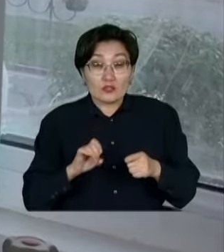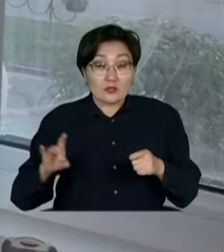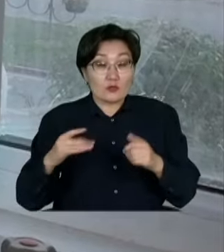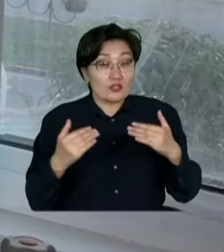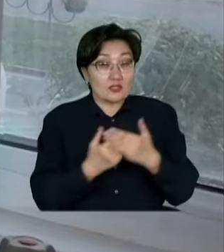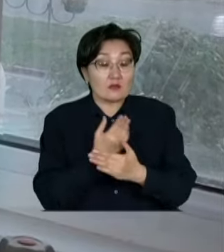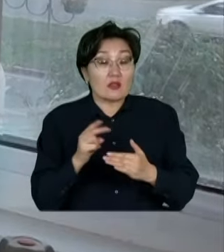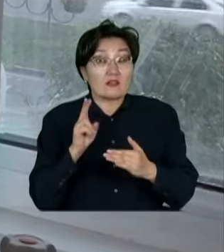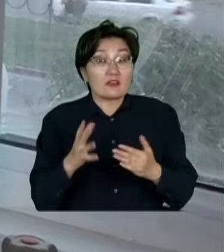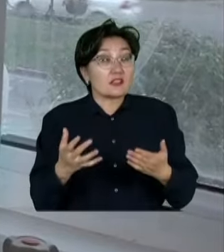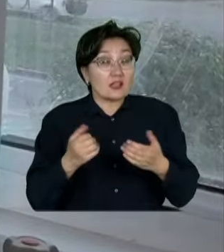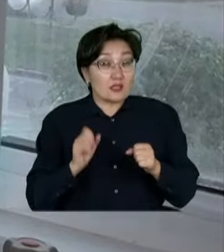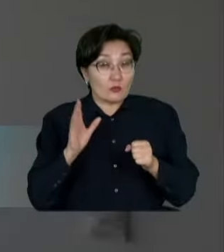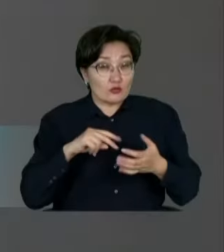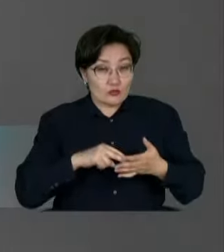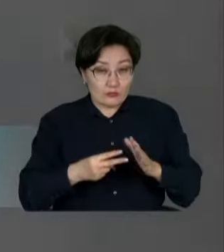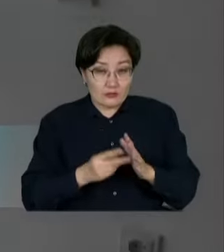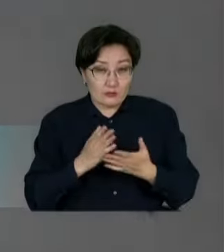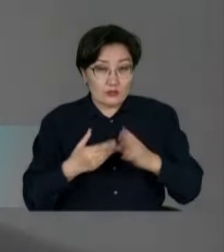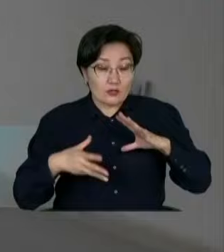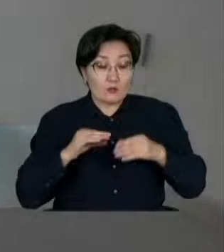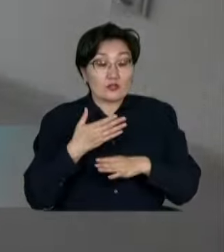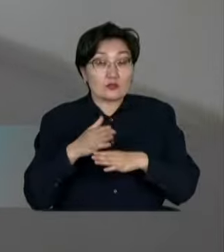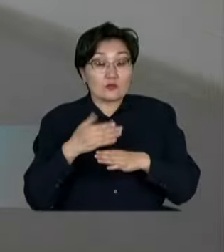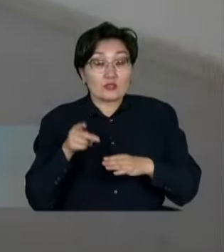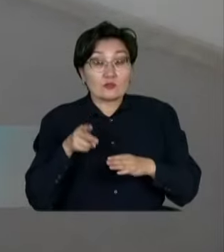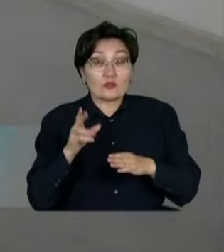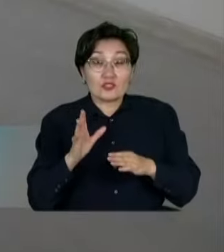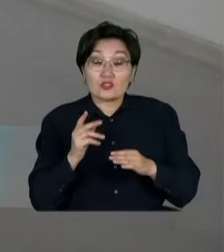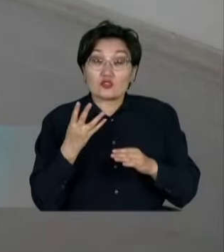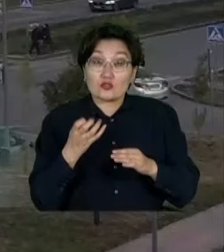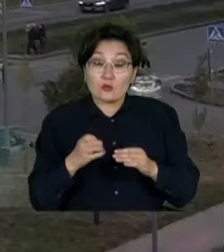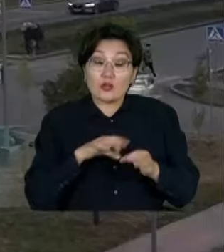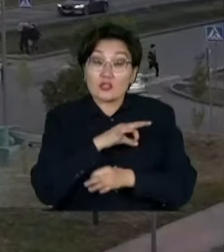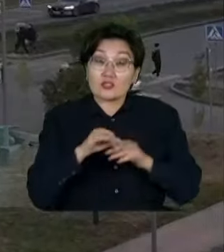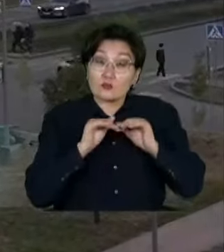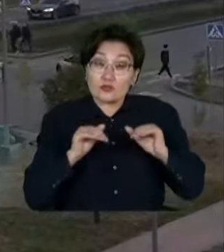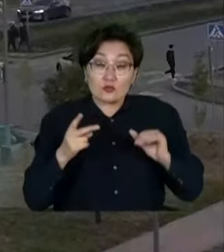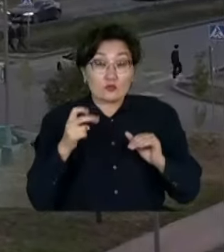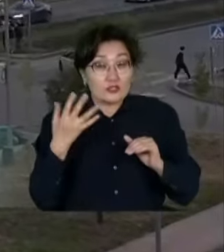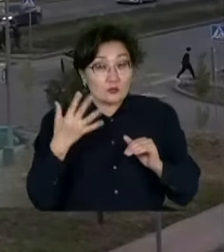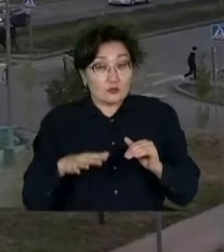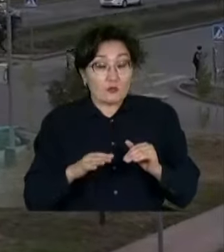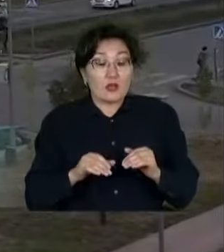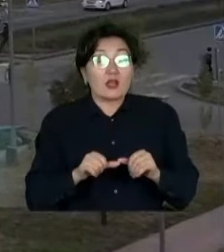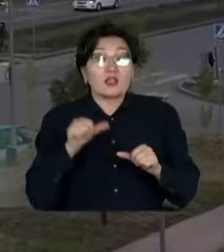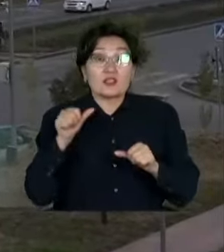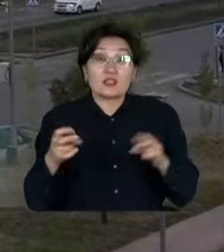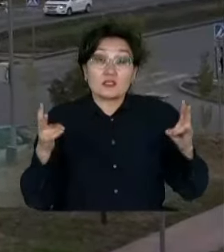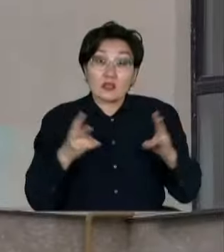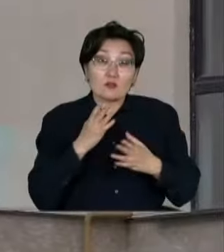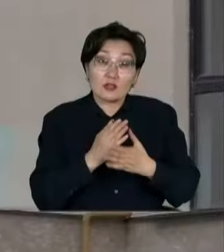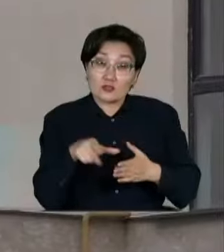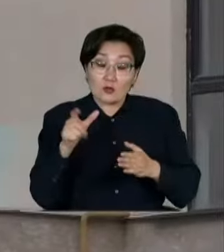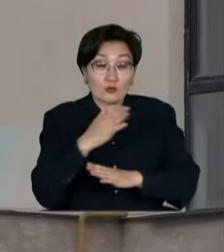жаңа пәтерлерге қоныстанады деп жоспарланған. Жалпы бөлінген 2000 пәтердің 400-і жетім балаларға, 250-і ерекше қажеттілігі бар адамдар